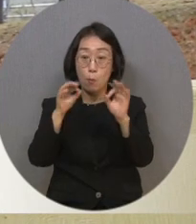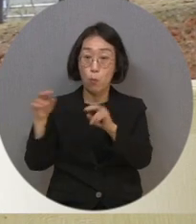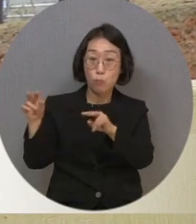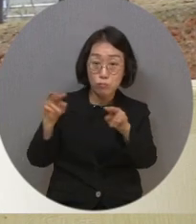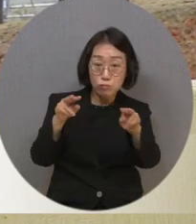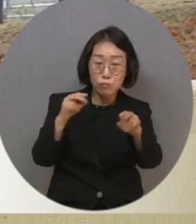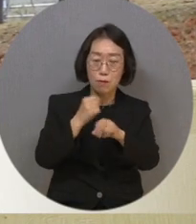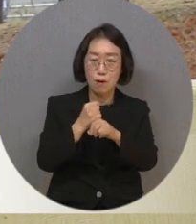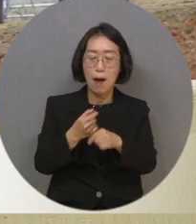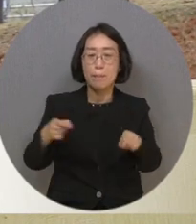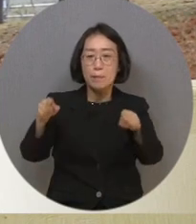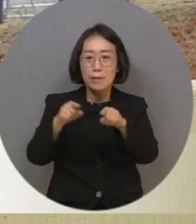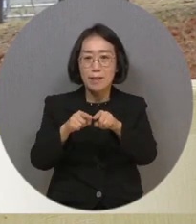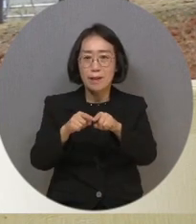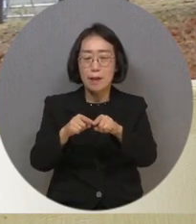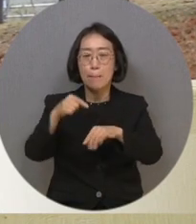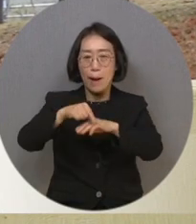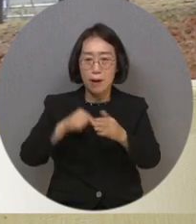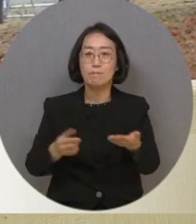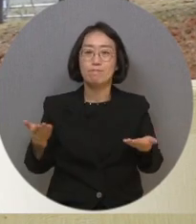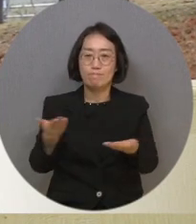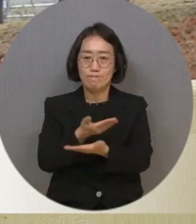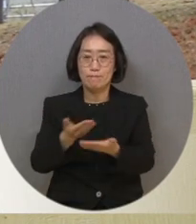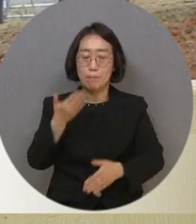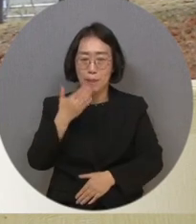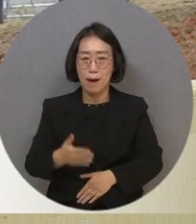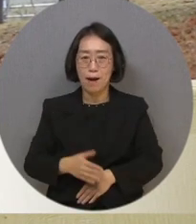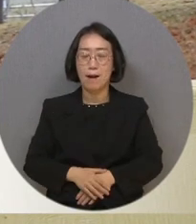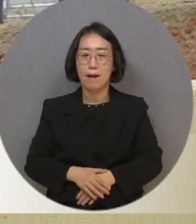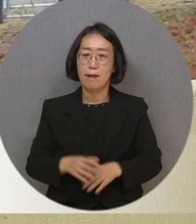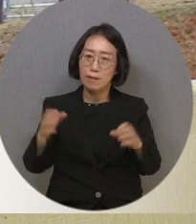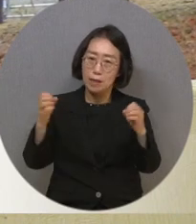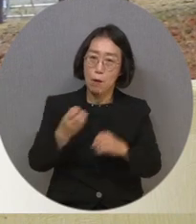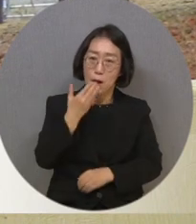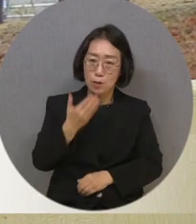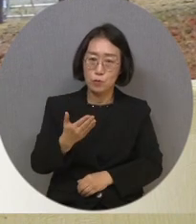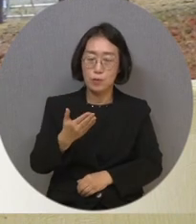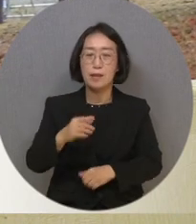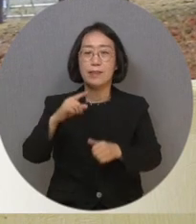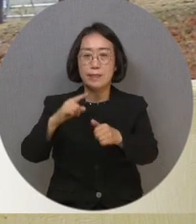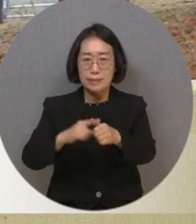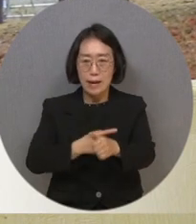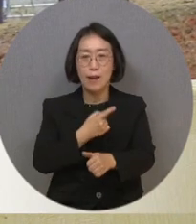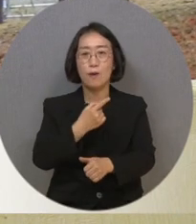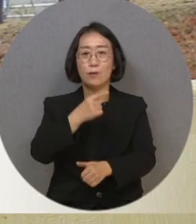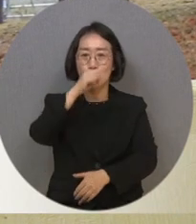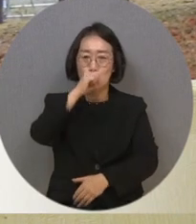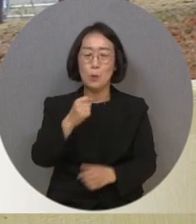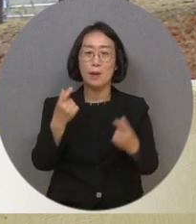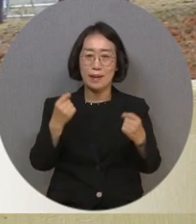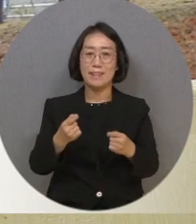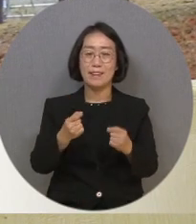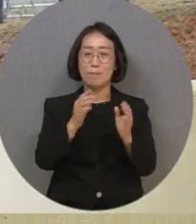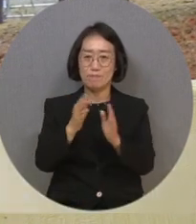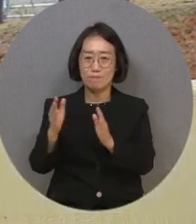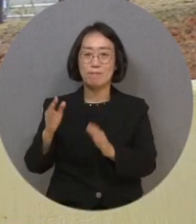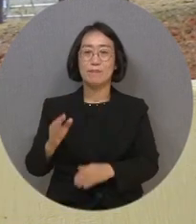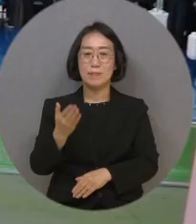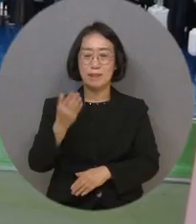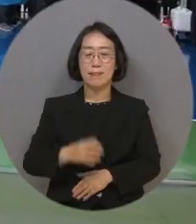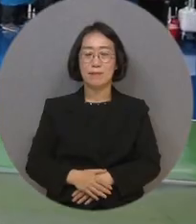가지고 한자리에 모여서 마음을 나누고 시간을 나눌 수 있는 그런 자연스러운 시간이 될 것 같아서 개최하게